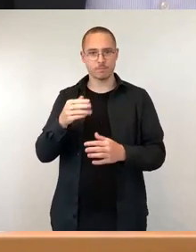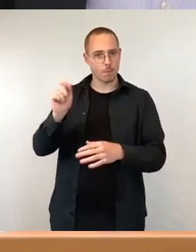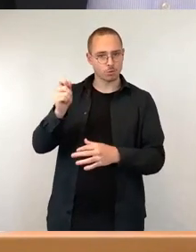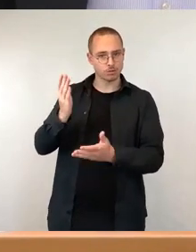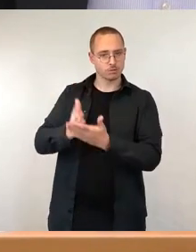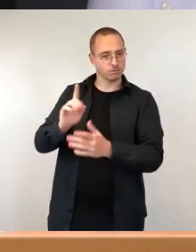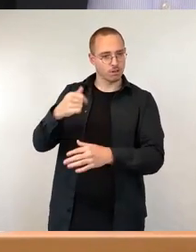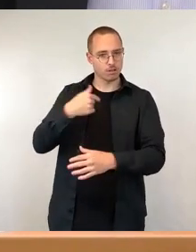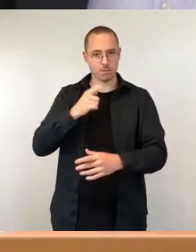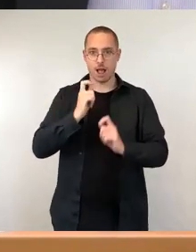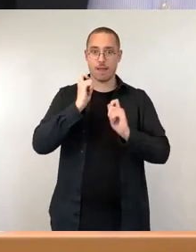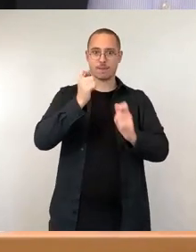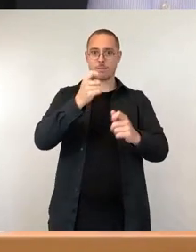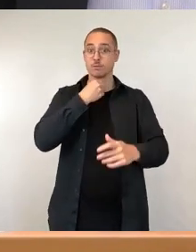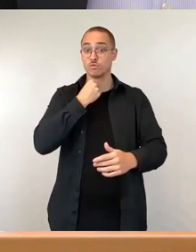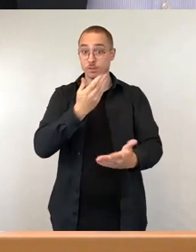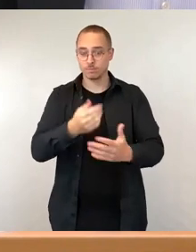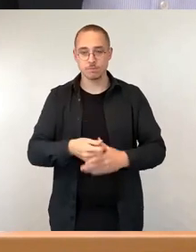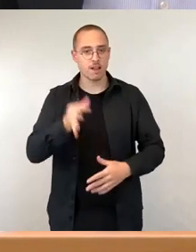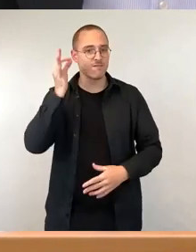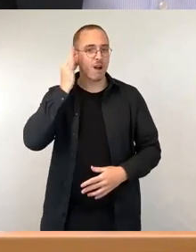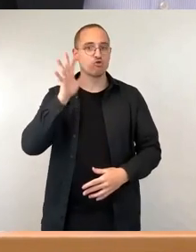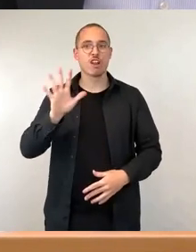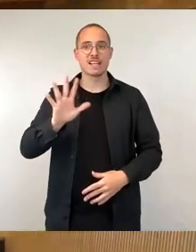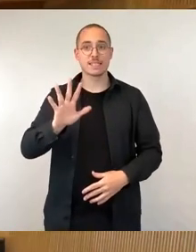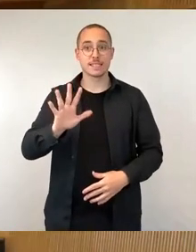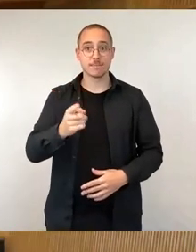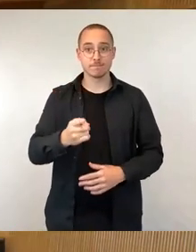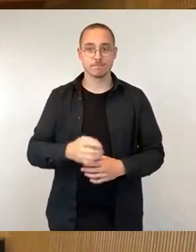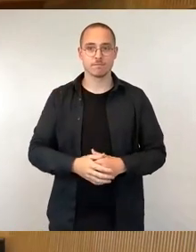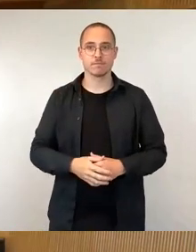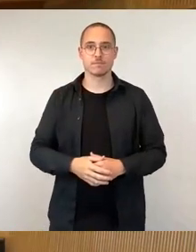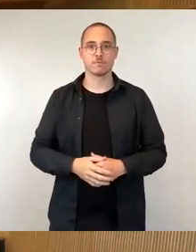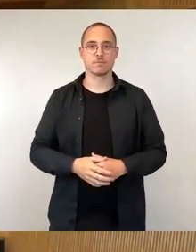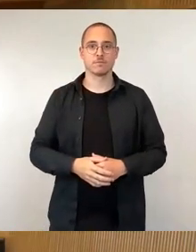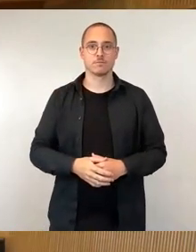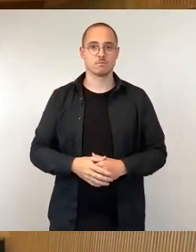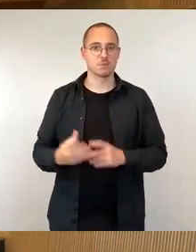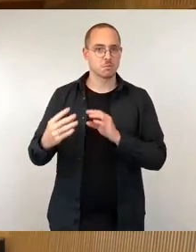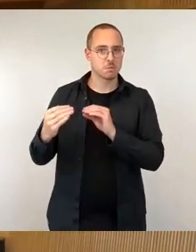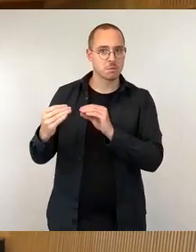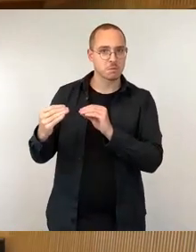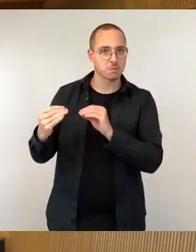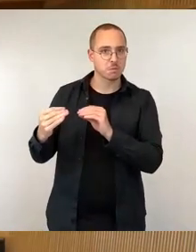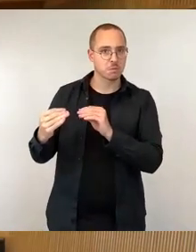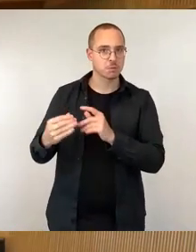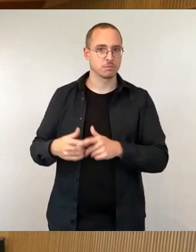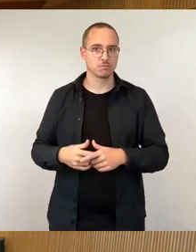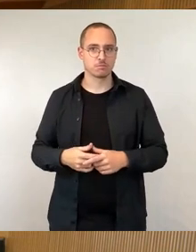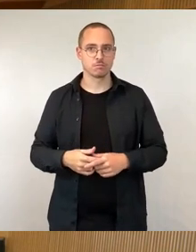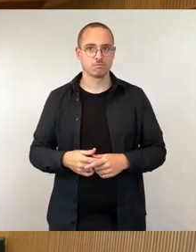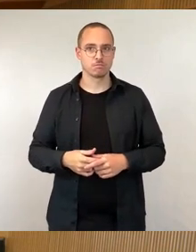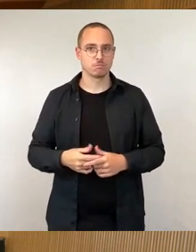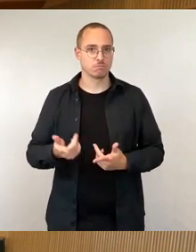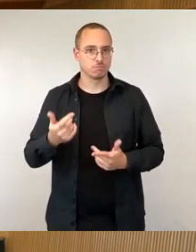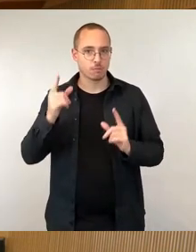Antragsbedürfnisse? Frau Czarnecki. Also ich beantrage das jetzt. Wieso? Bei der 12er. Was? Das ist doch gerade. Nee, ich habe